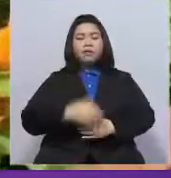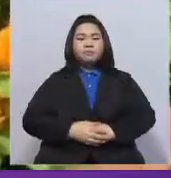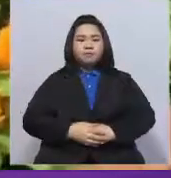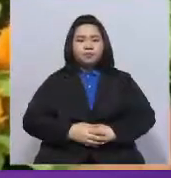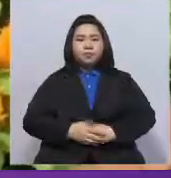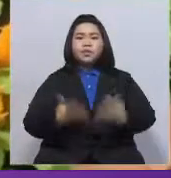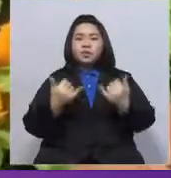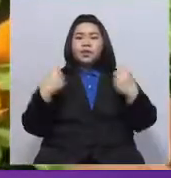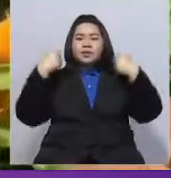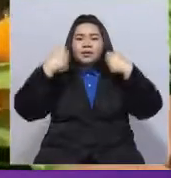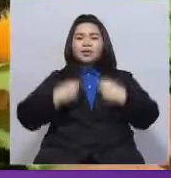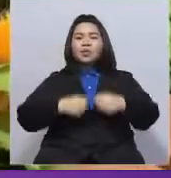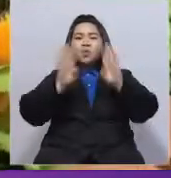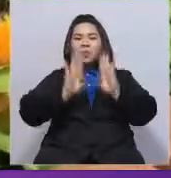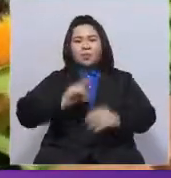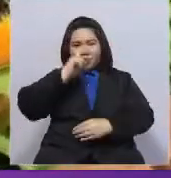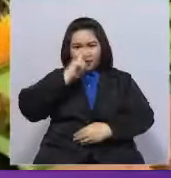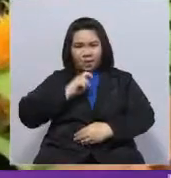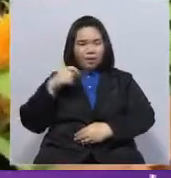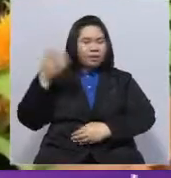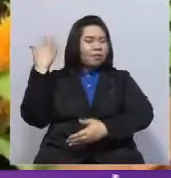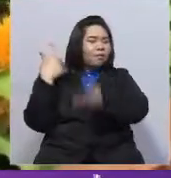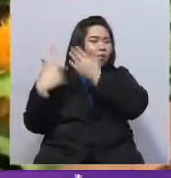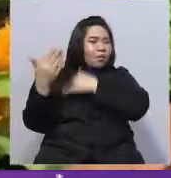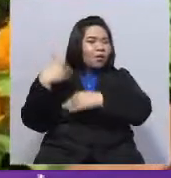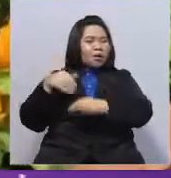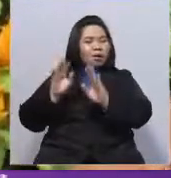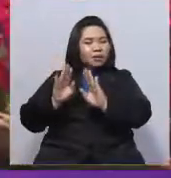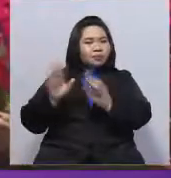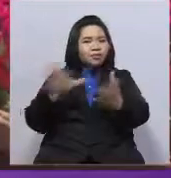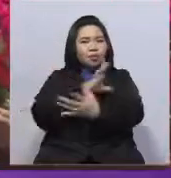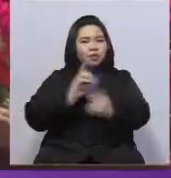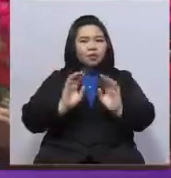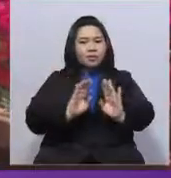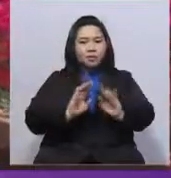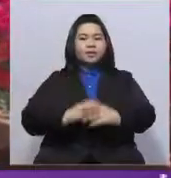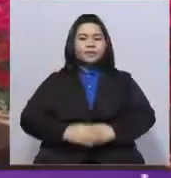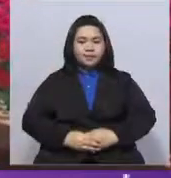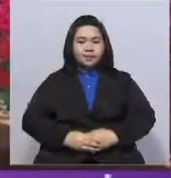นให้ผู้ร่วมงานแต่งกายชุดไทยเพื่อร่วมสืบสานอนุรักษ์วัฒนธรรมไทยกันด้วยค่ะ